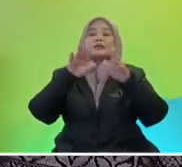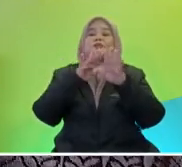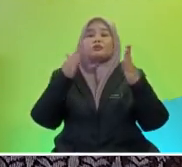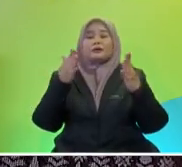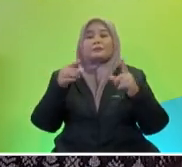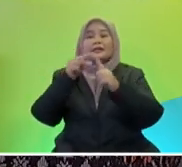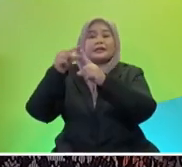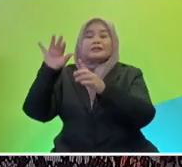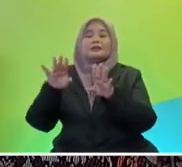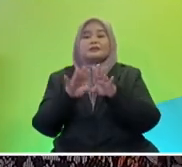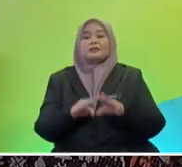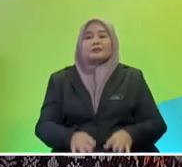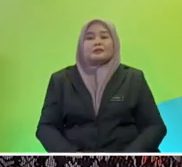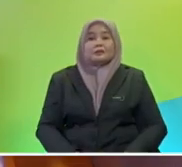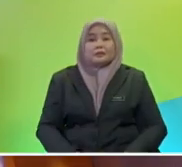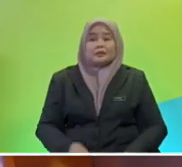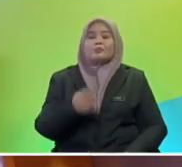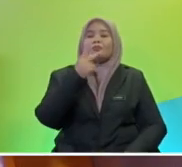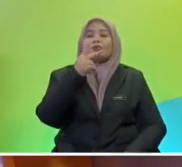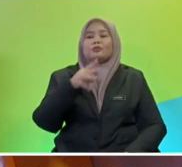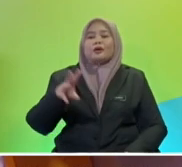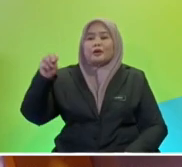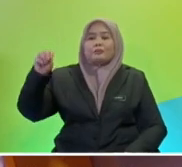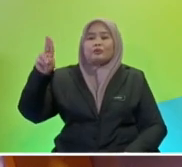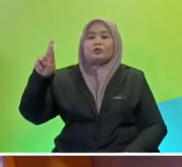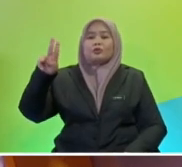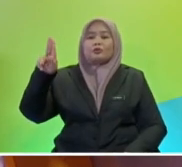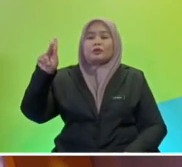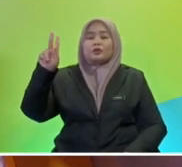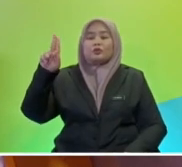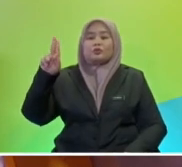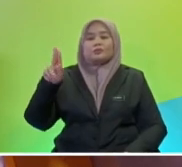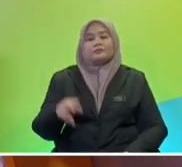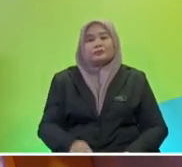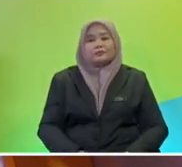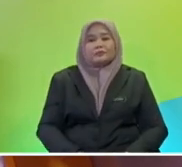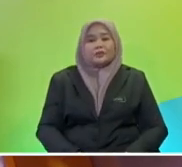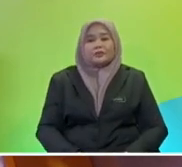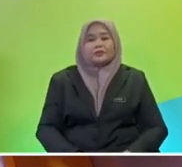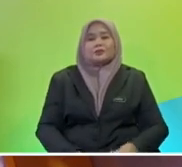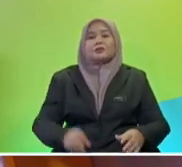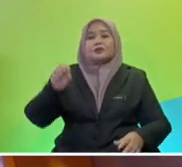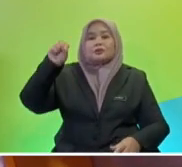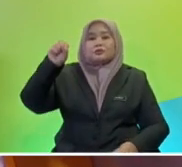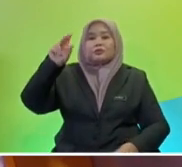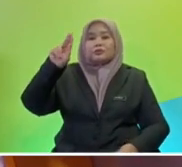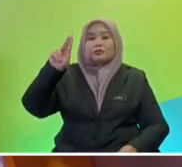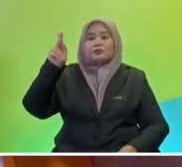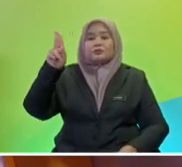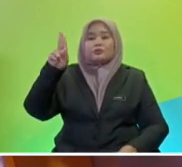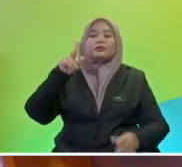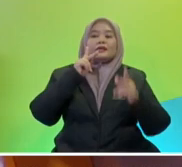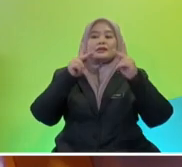perkataan seterusnya hilang huruf Yu Oke suku kata terbuka